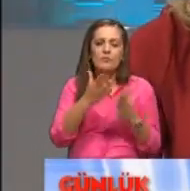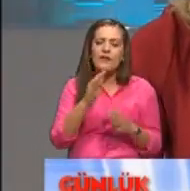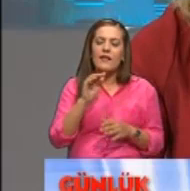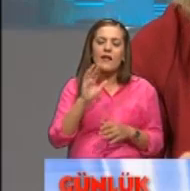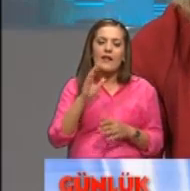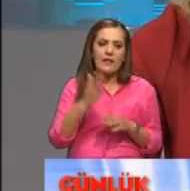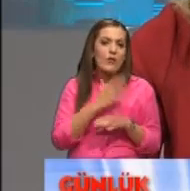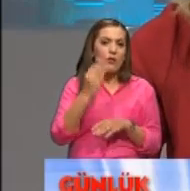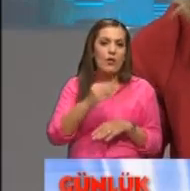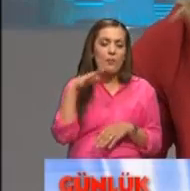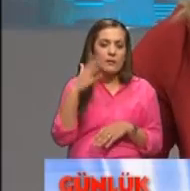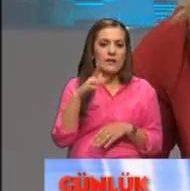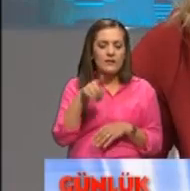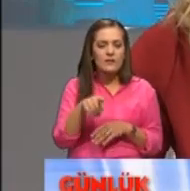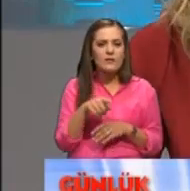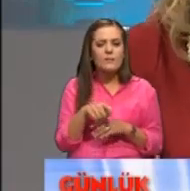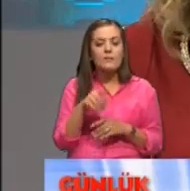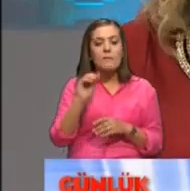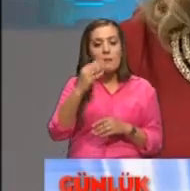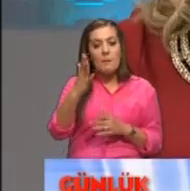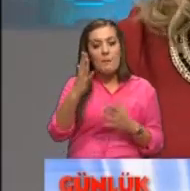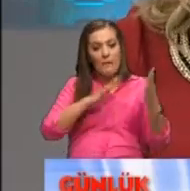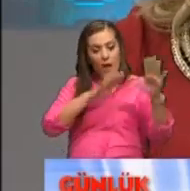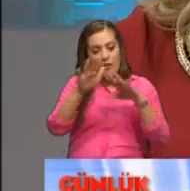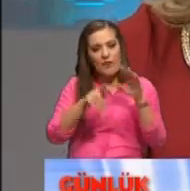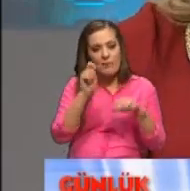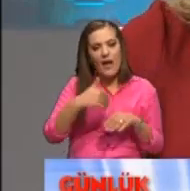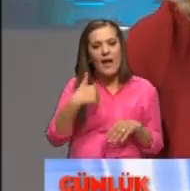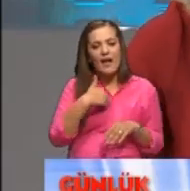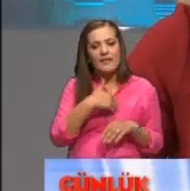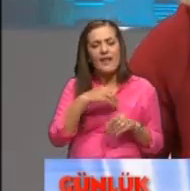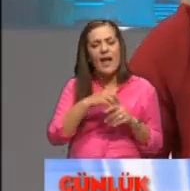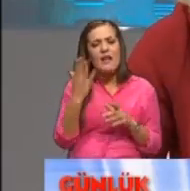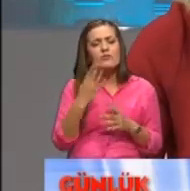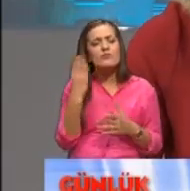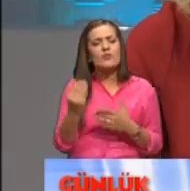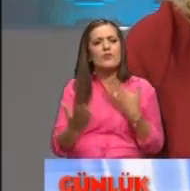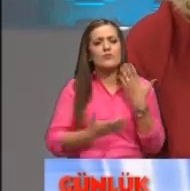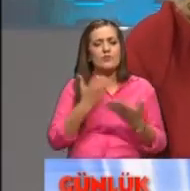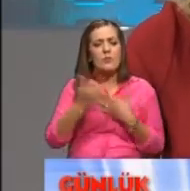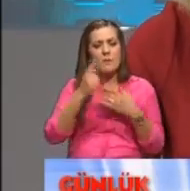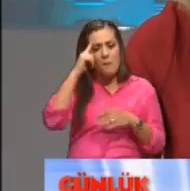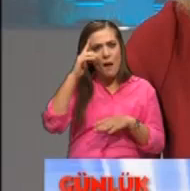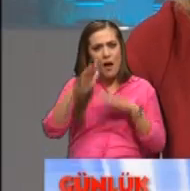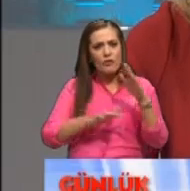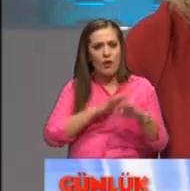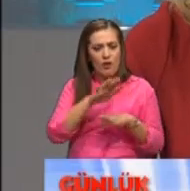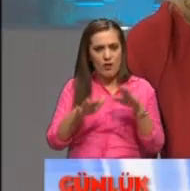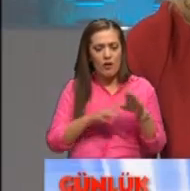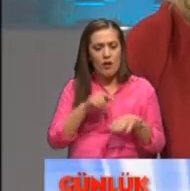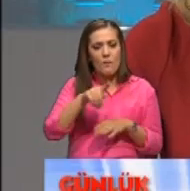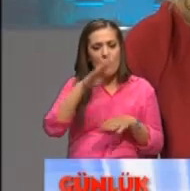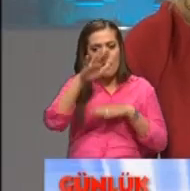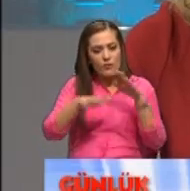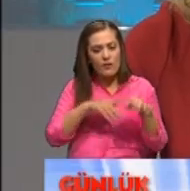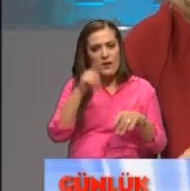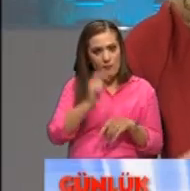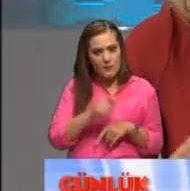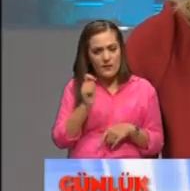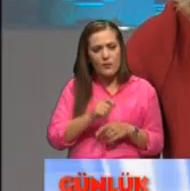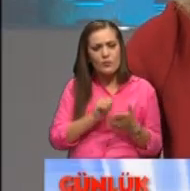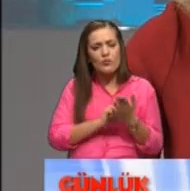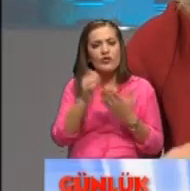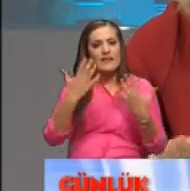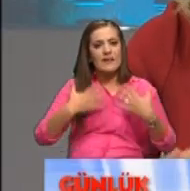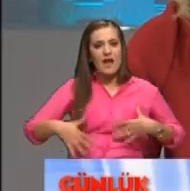neden olabilirsiniz. Bebeğe banyo yaptırırken annelerimizin en çok zorlandığı noktalardan biri banyodur. Banyo yaptırırken